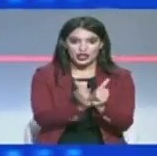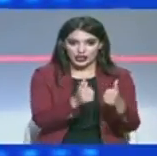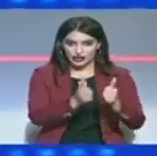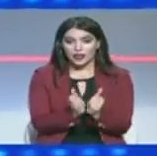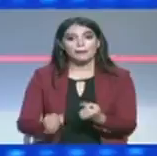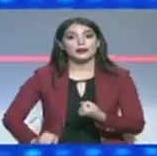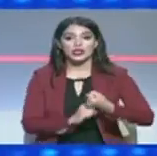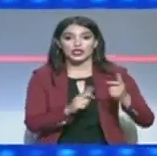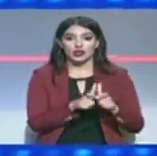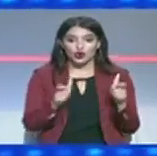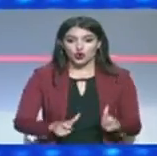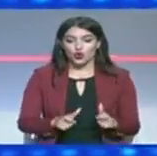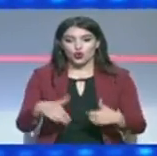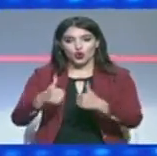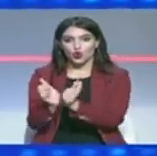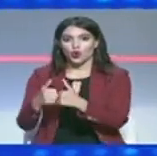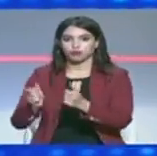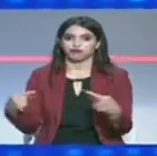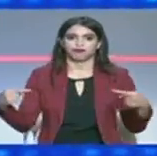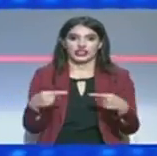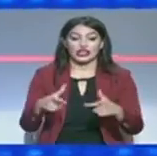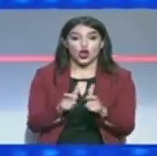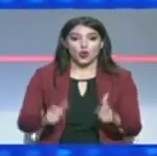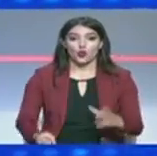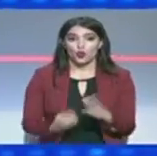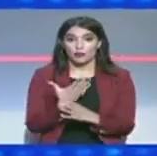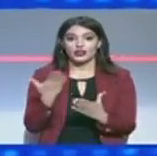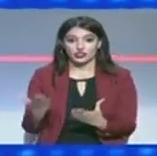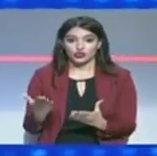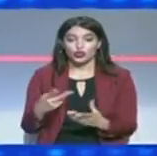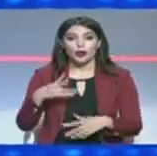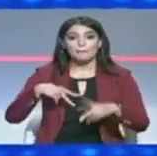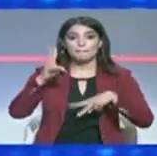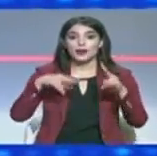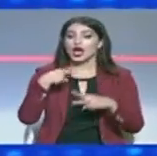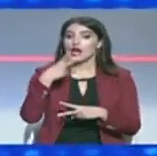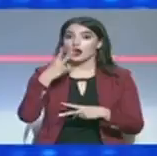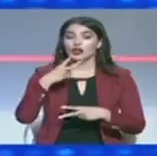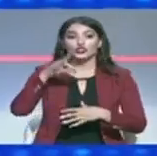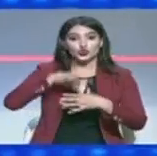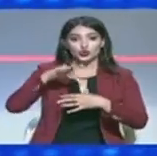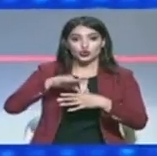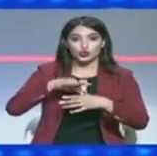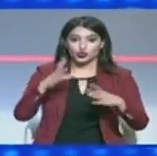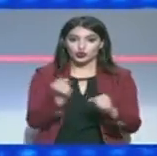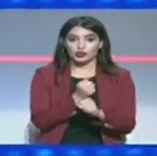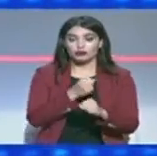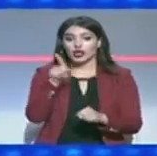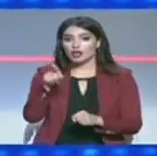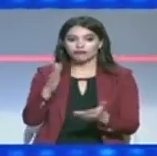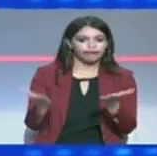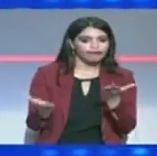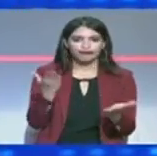للحكومة وأخرى اصطفت في المعارضة، وذلك بناء على نتائج التصويت التي تعتمد مقياسا